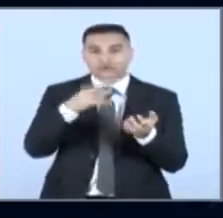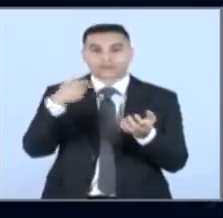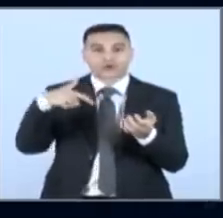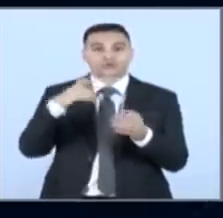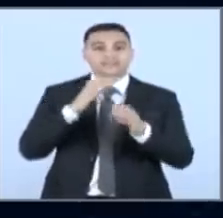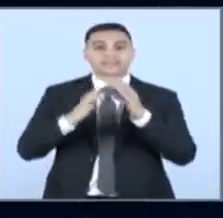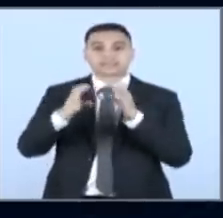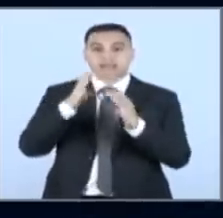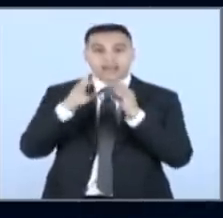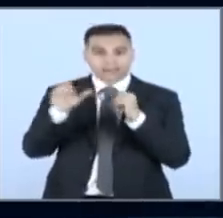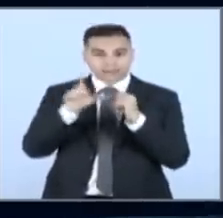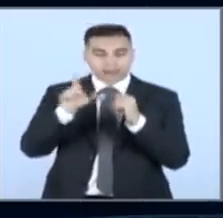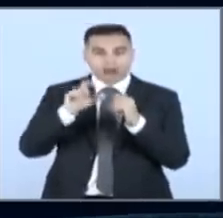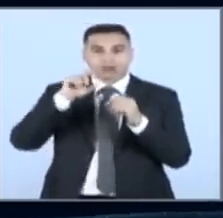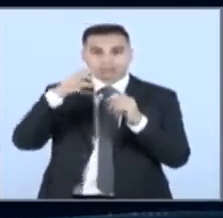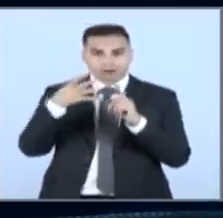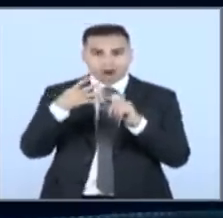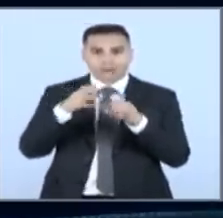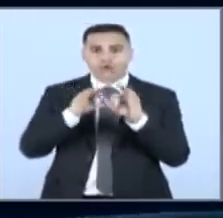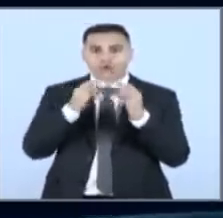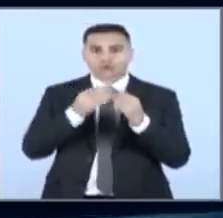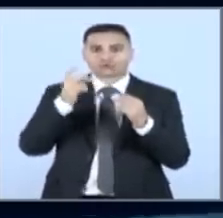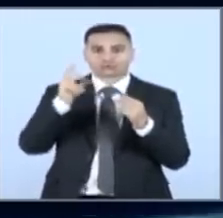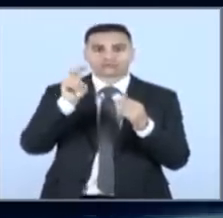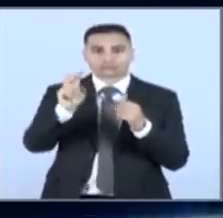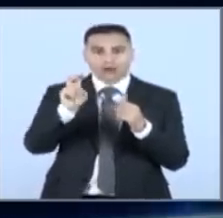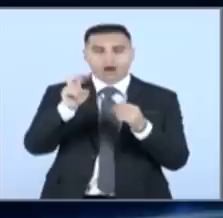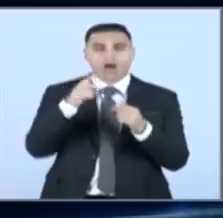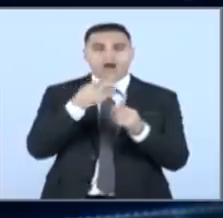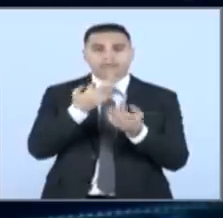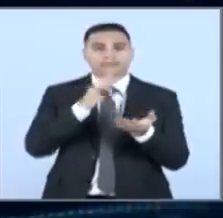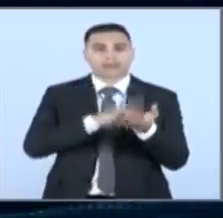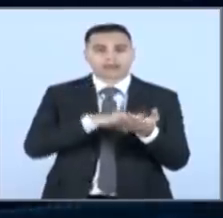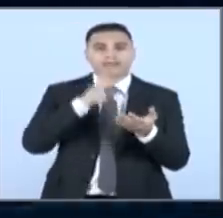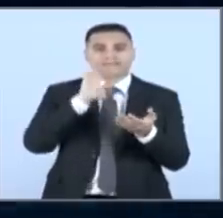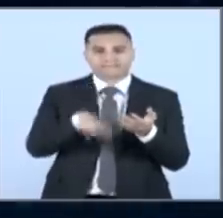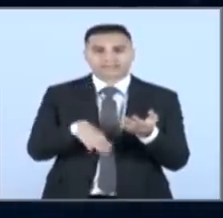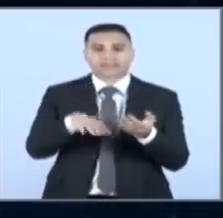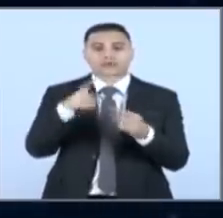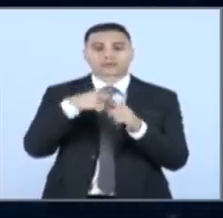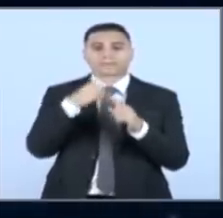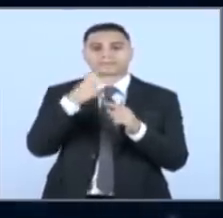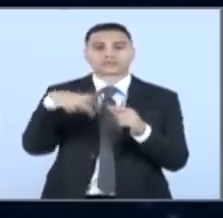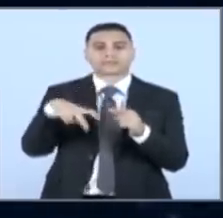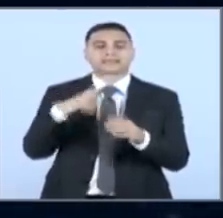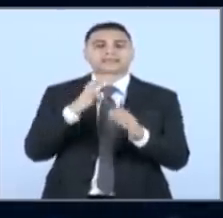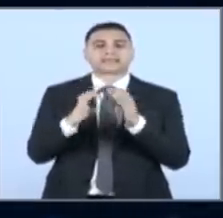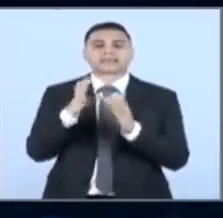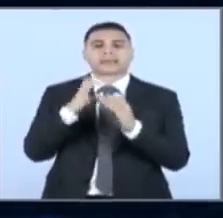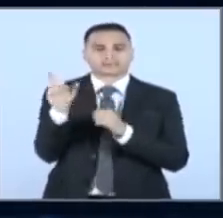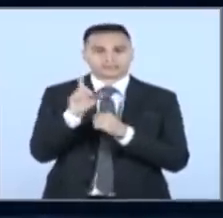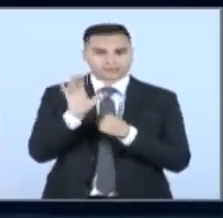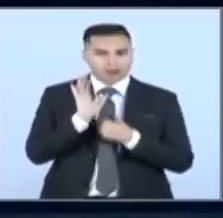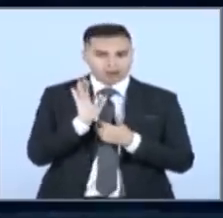و360 نقطة إجابات صحيحة. في المركز الرابع عيلة طه بثلاث نقاط و280